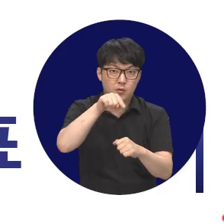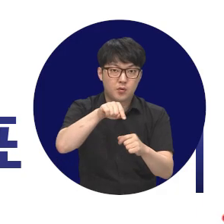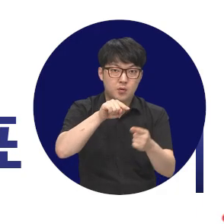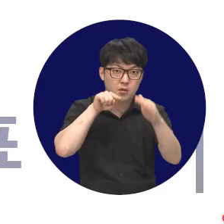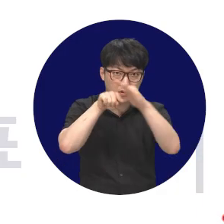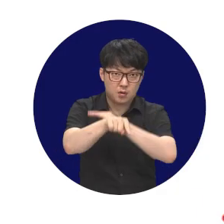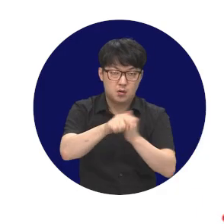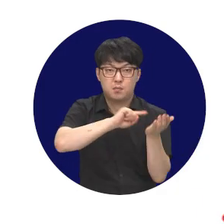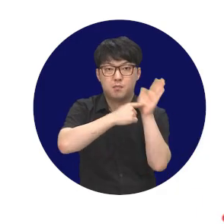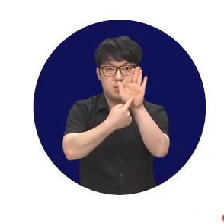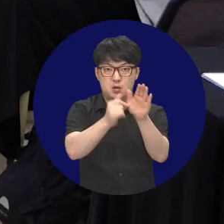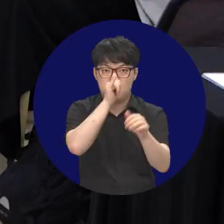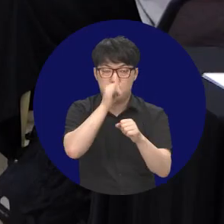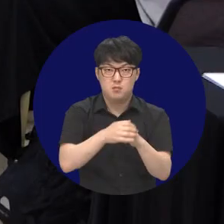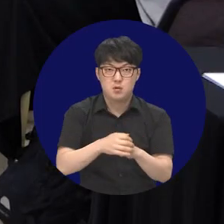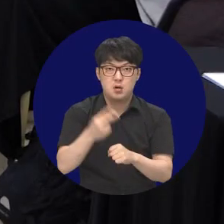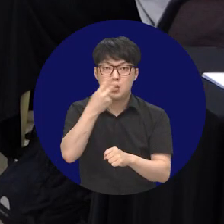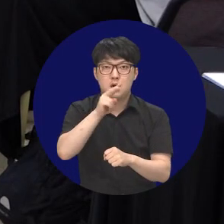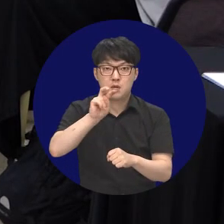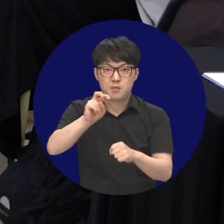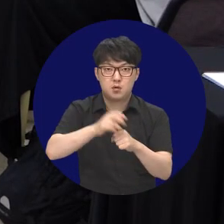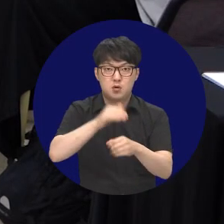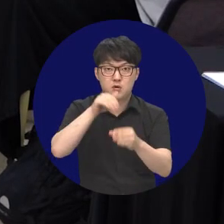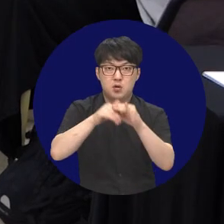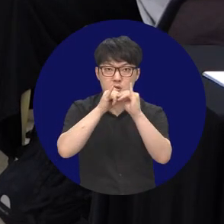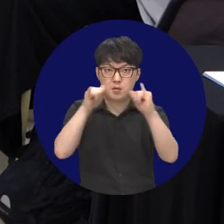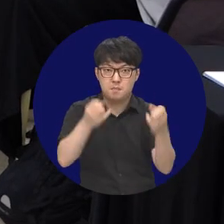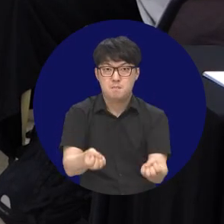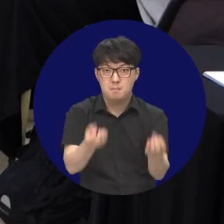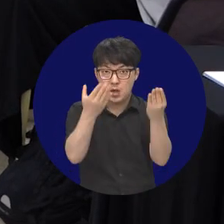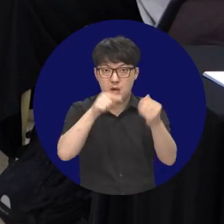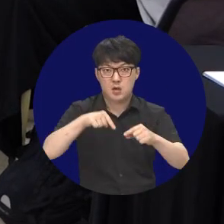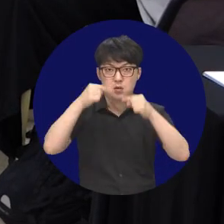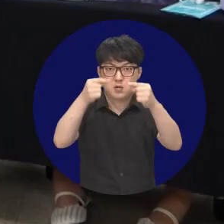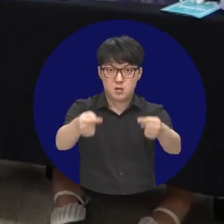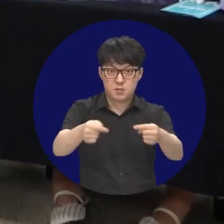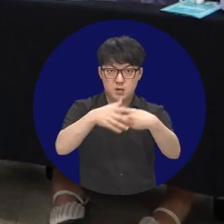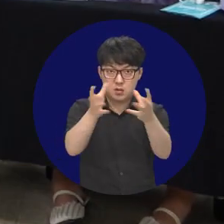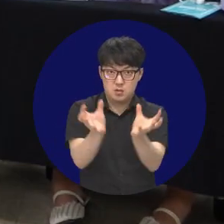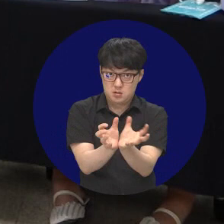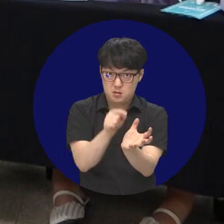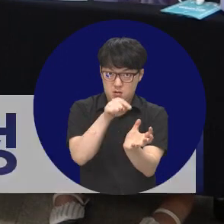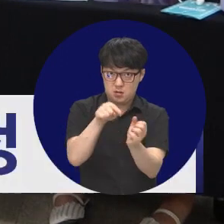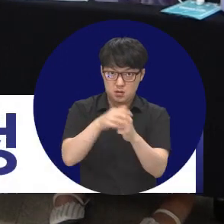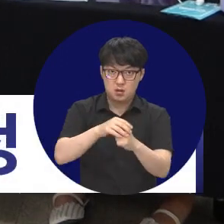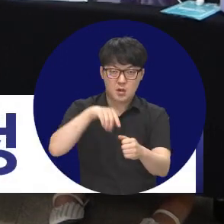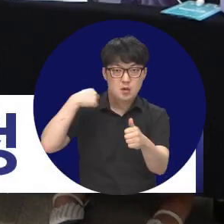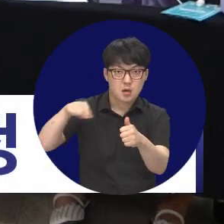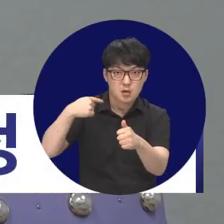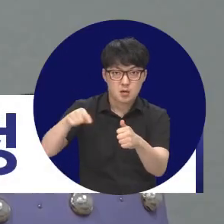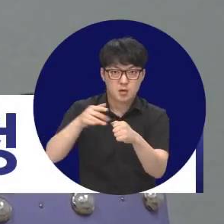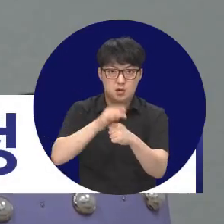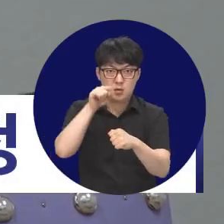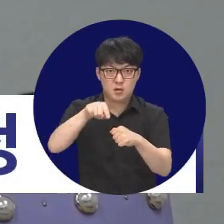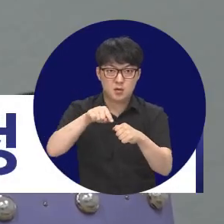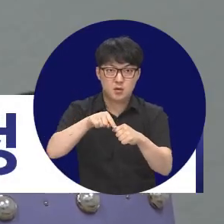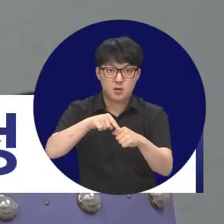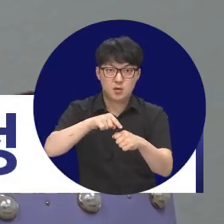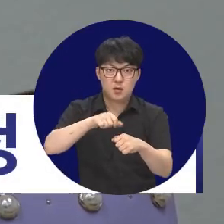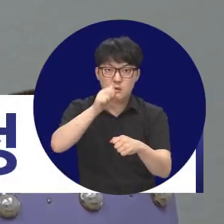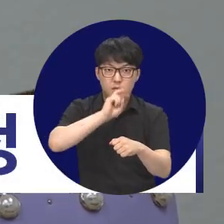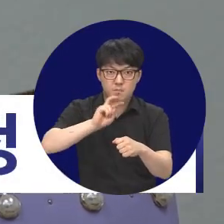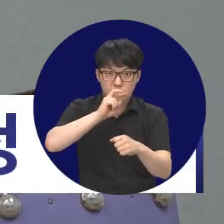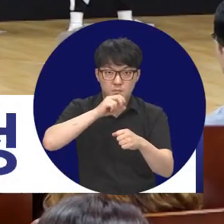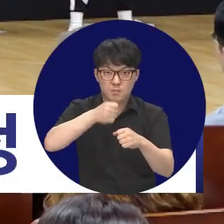발표합니다. 2020년도 유권자 정치 페스티벌에 참여하는 기관과 단체에는 강연 세미나실, 음향시설,